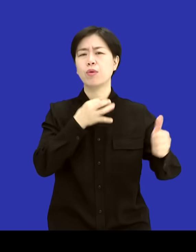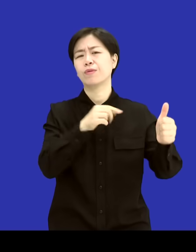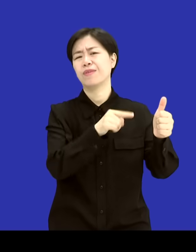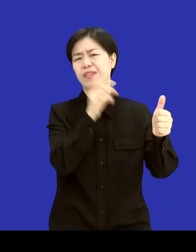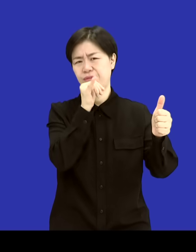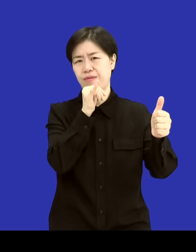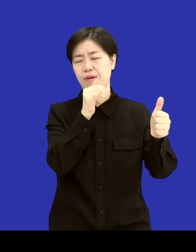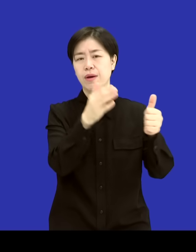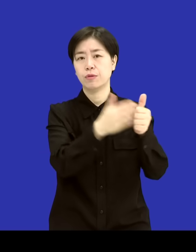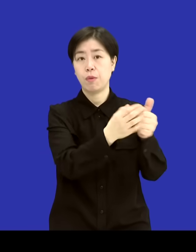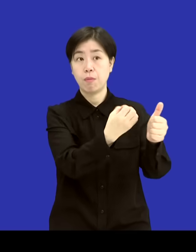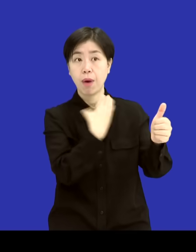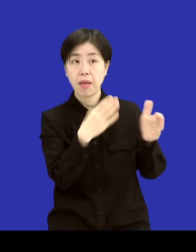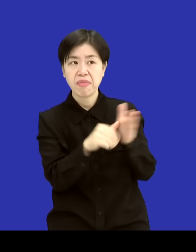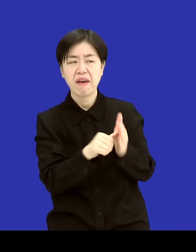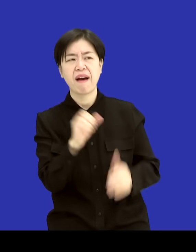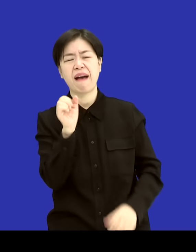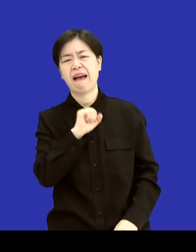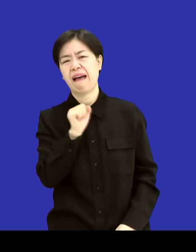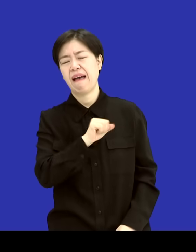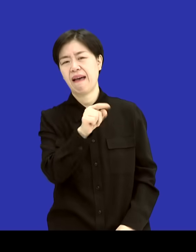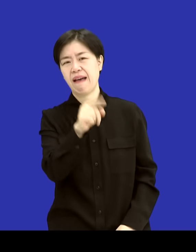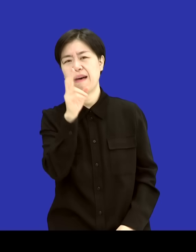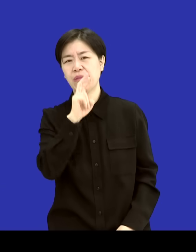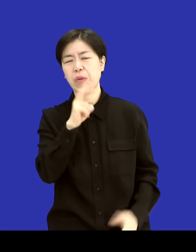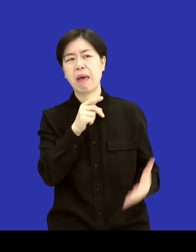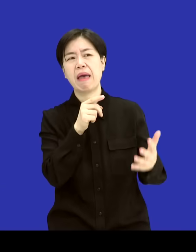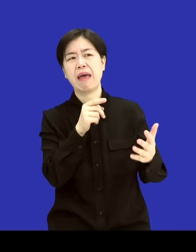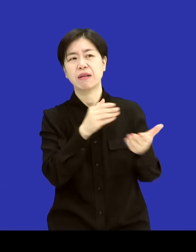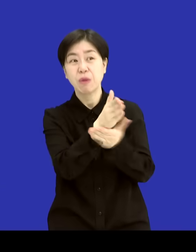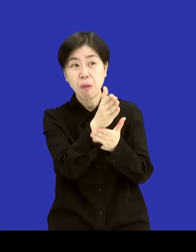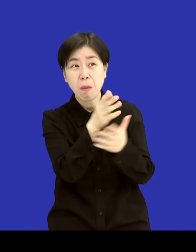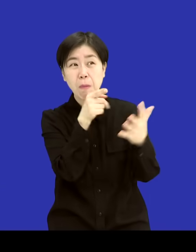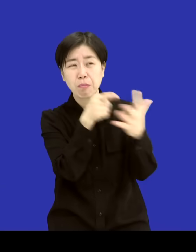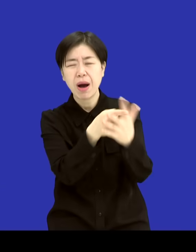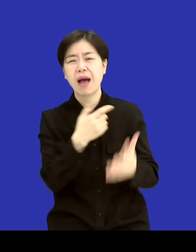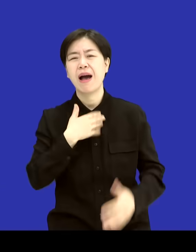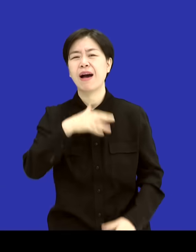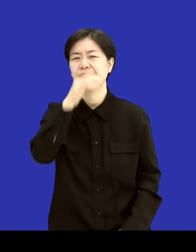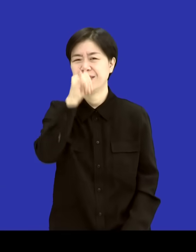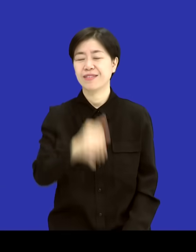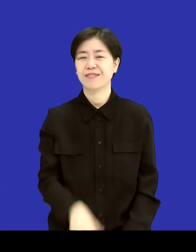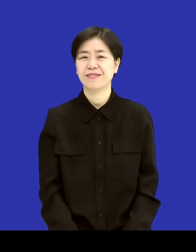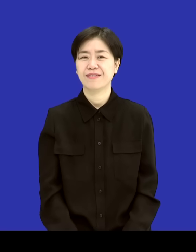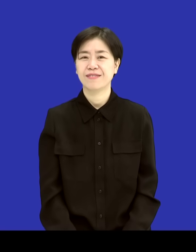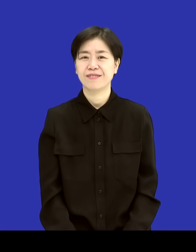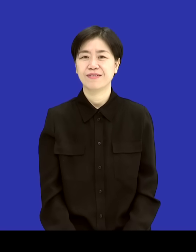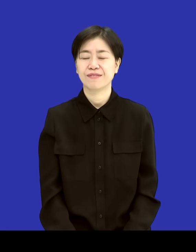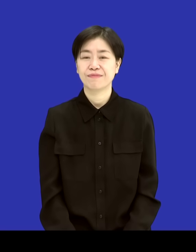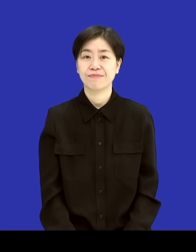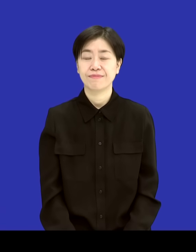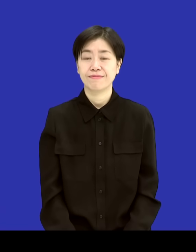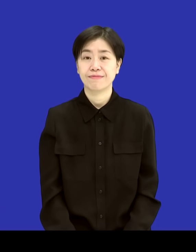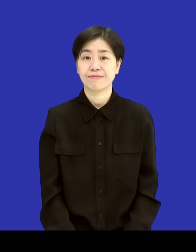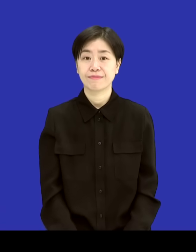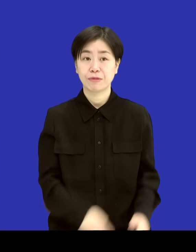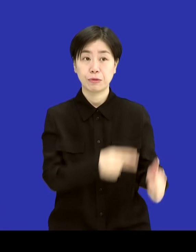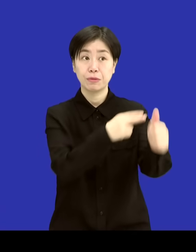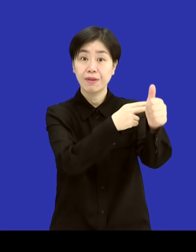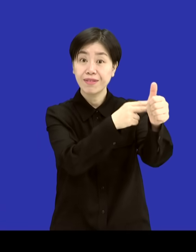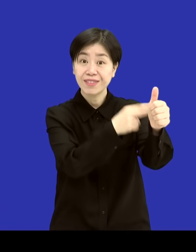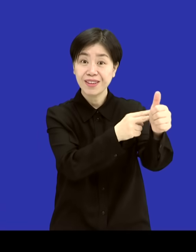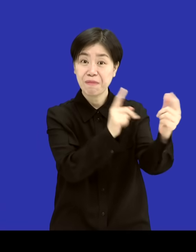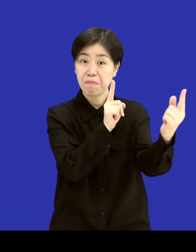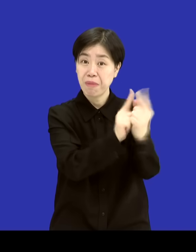그래서 좀 이렇게 맞아요. 성악한 이 통 넓으신 분들은 말투에서도 느껴지잖아요. 네. 그래서 좋은 선생님을 아주 쉽게